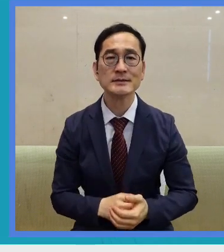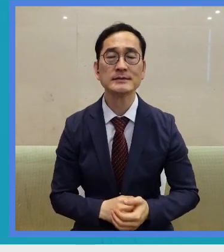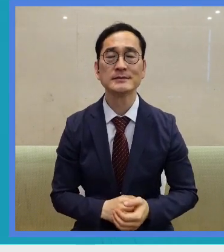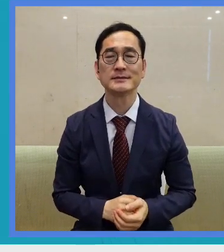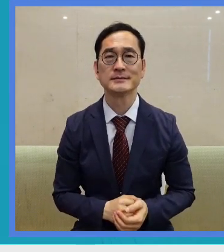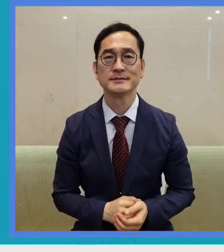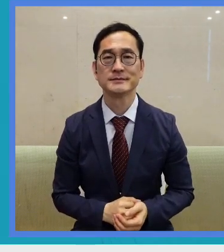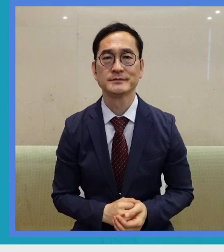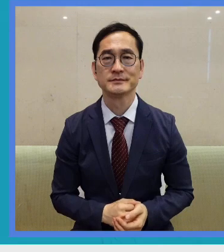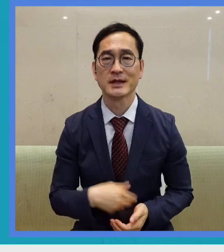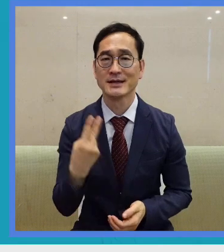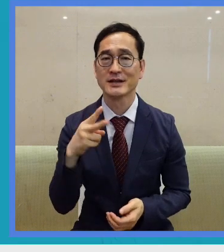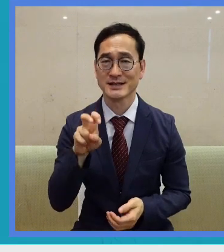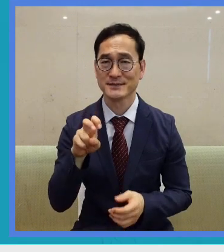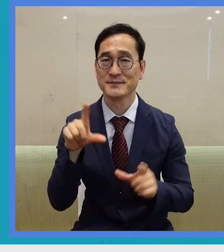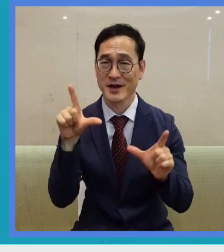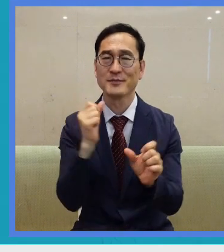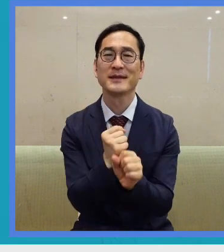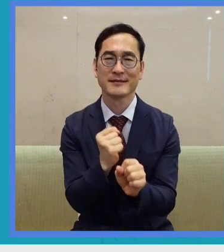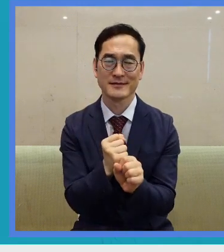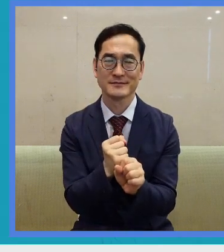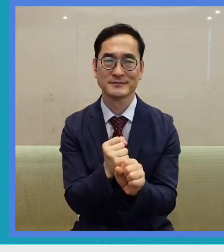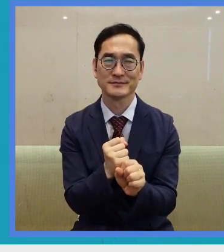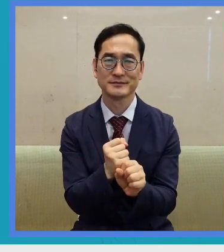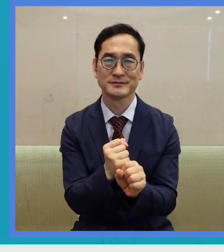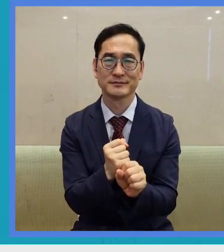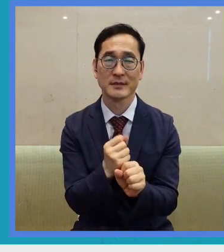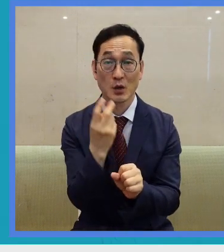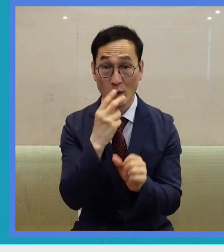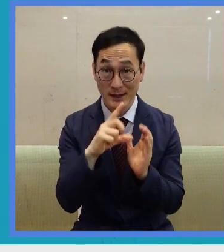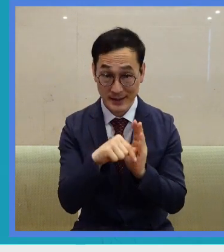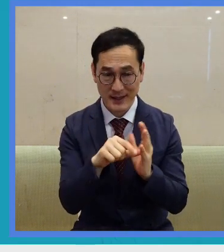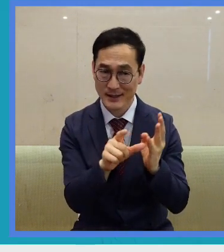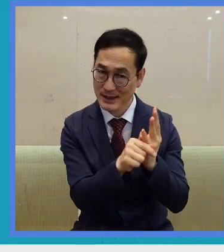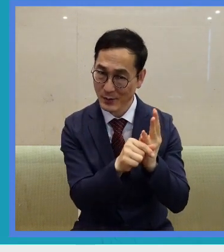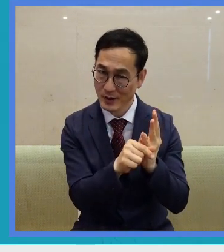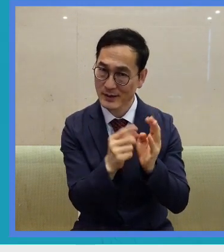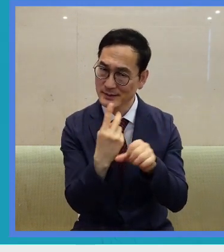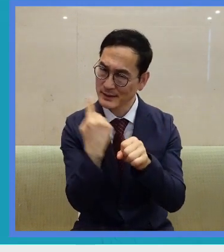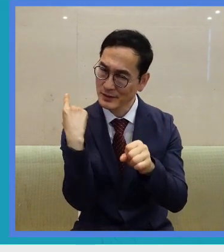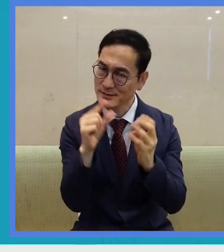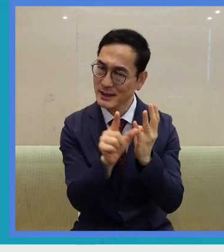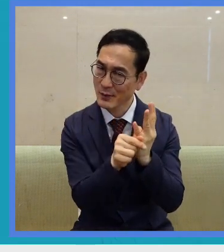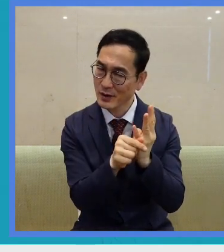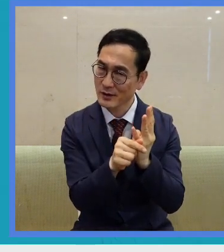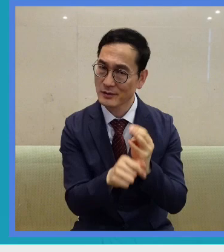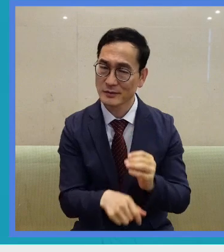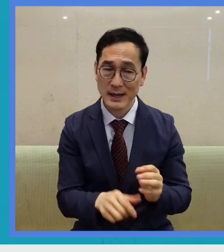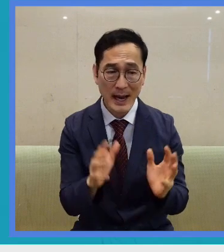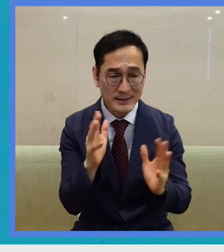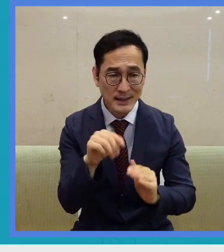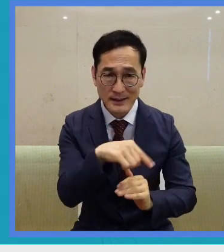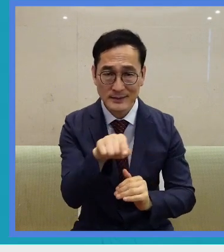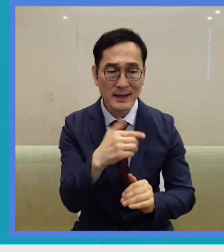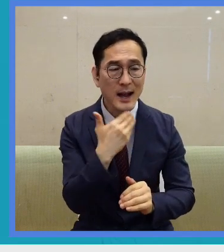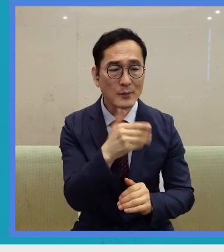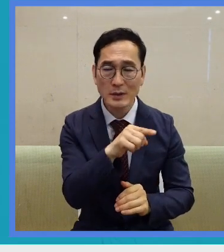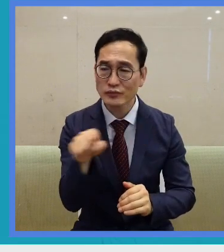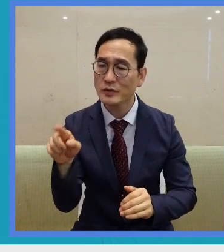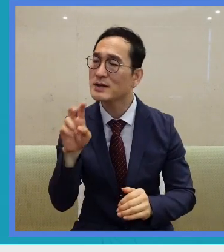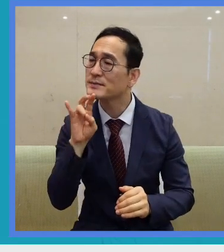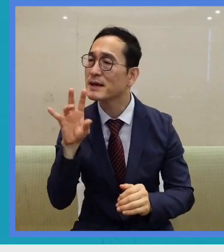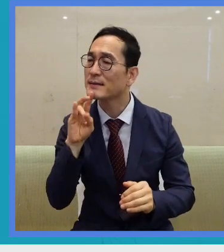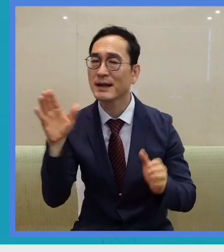내용입니다. 그래서 이제 이 조사 당시에는 한 4월 정도에 이제 하셨고, 조사 대상은 9살에서부터